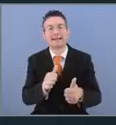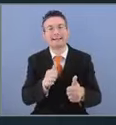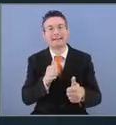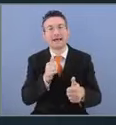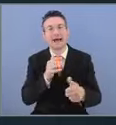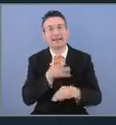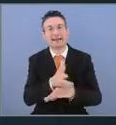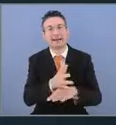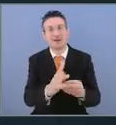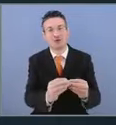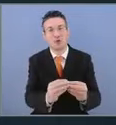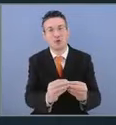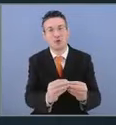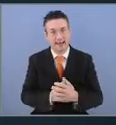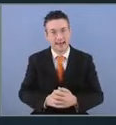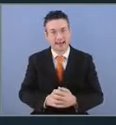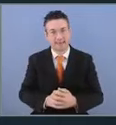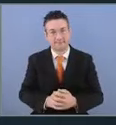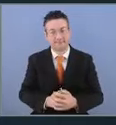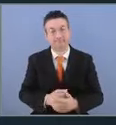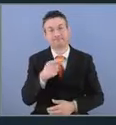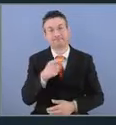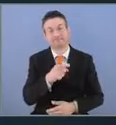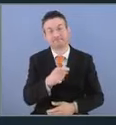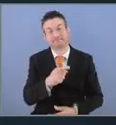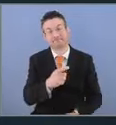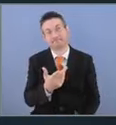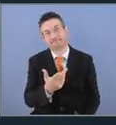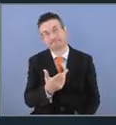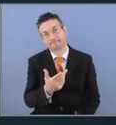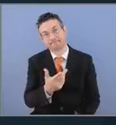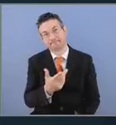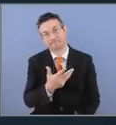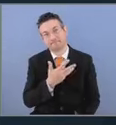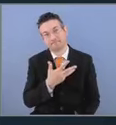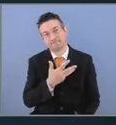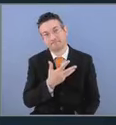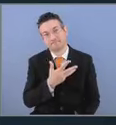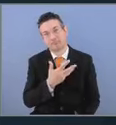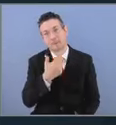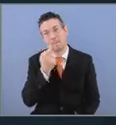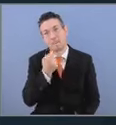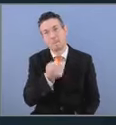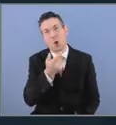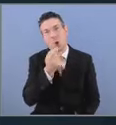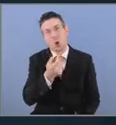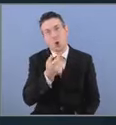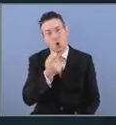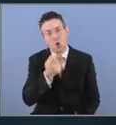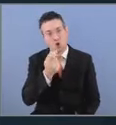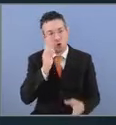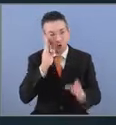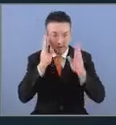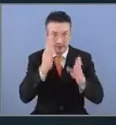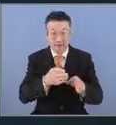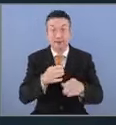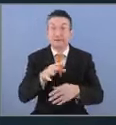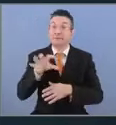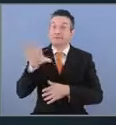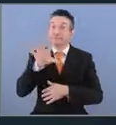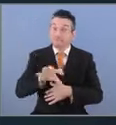rimane un'ultima frontiera ancora poco battuta. La nostra regione è molto attrezzata